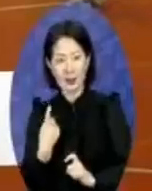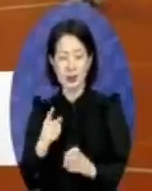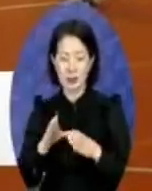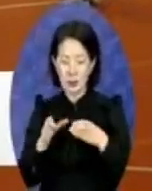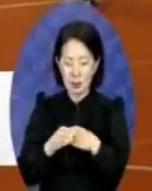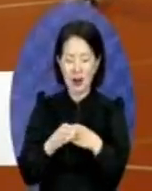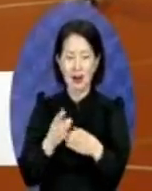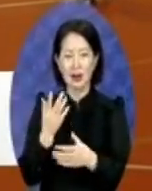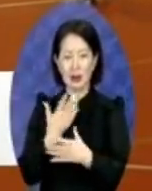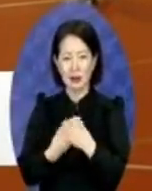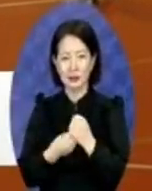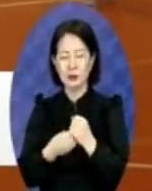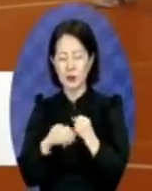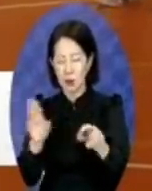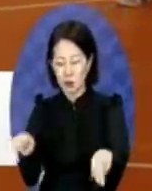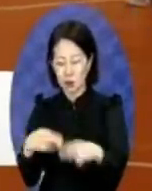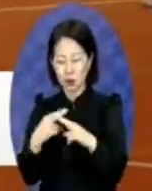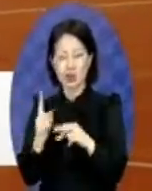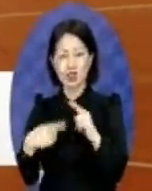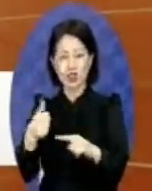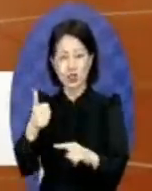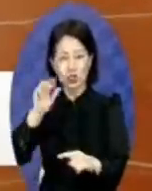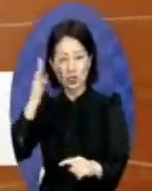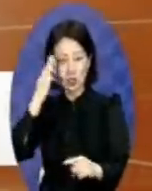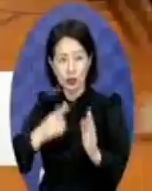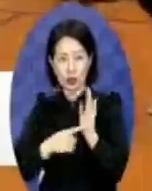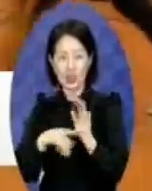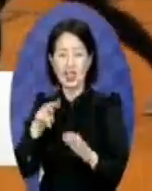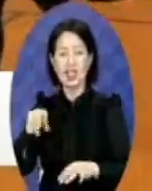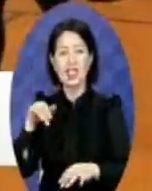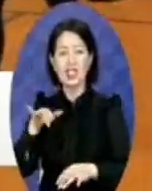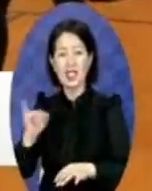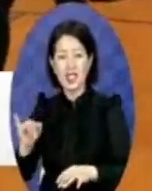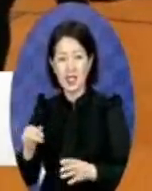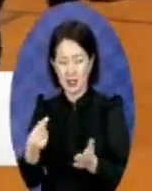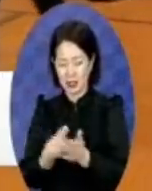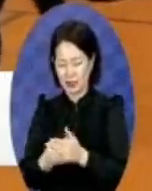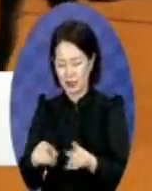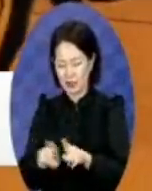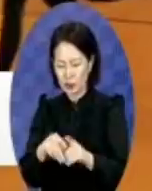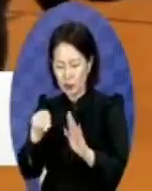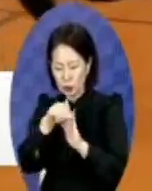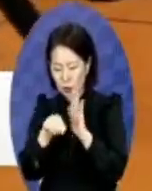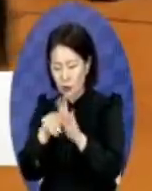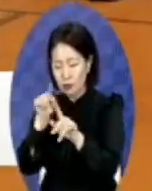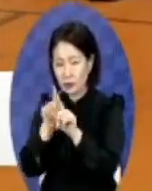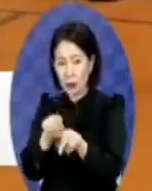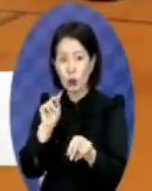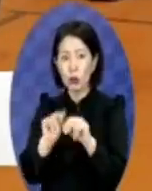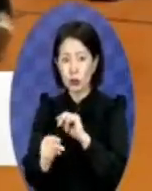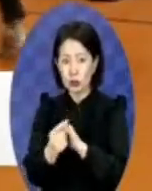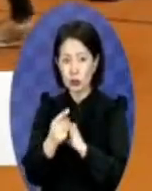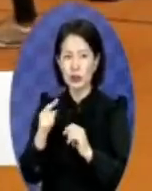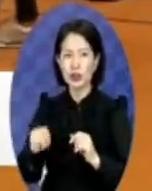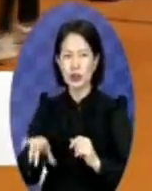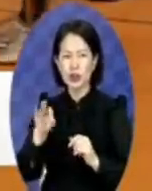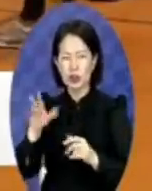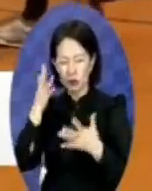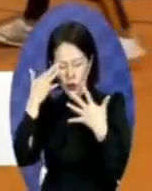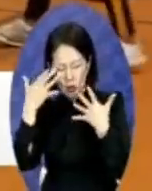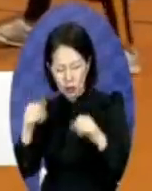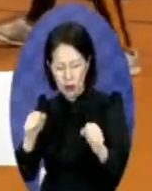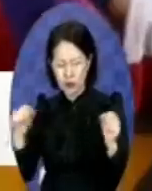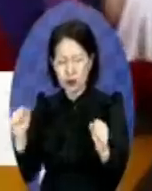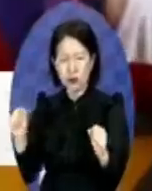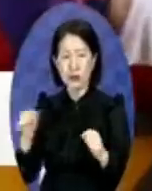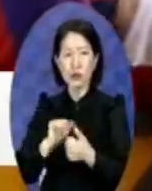багийн дүнгээр шилдэгүүдэд тодруулсан юм. Бүх тэмцээн лигийн дүрмээр явагдсанаар онцлог боллоо. Шинэ оны ихэнд зохион байгуулагдаг уламжлалт өвлийн спорт